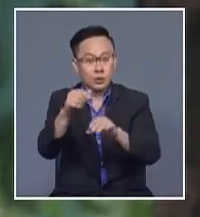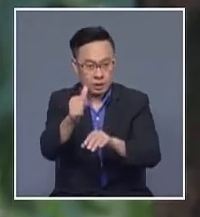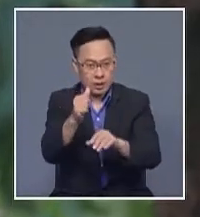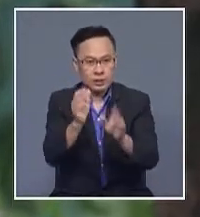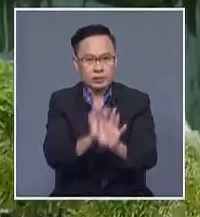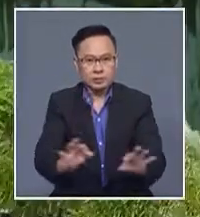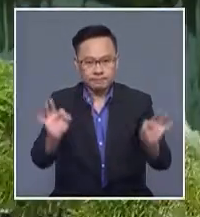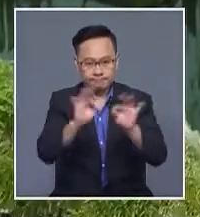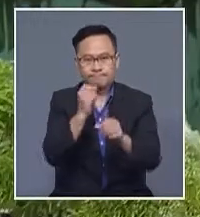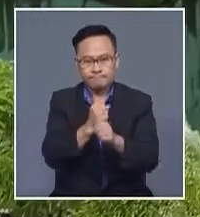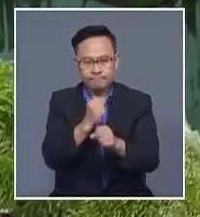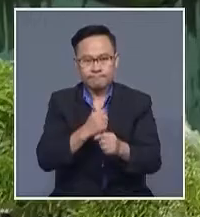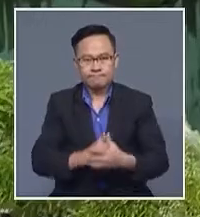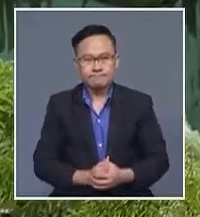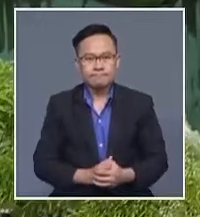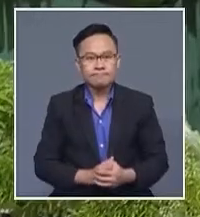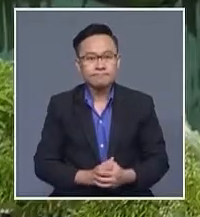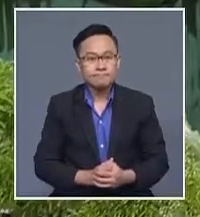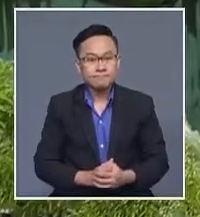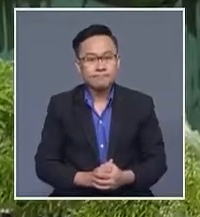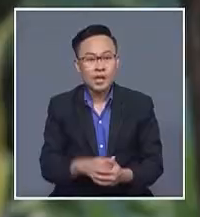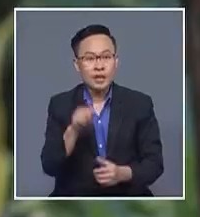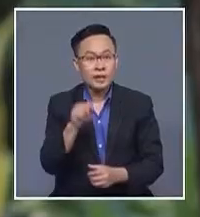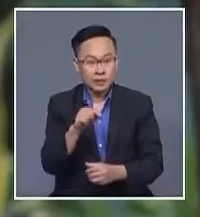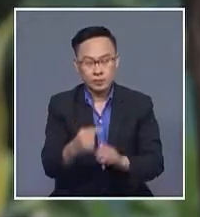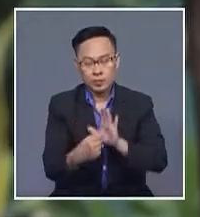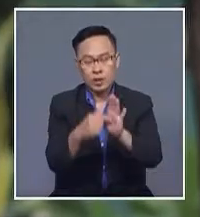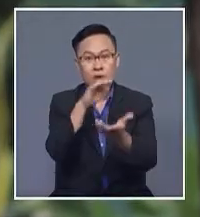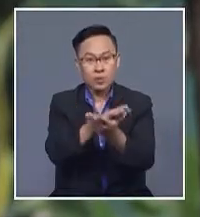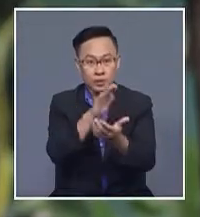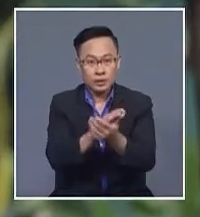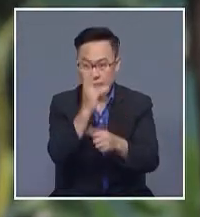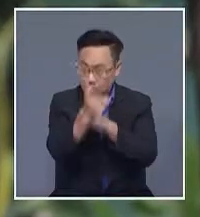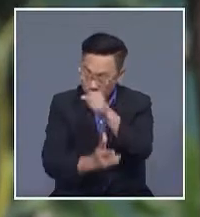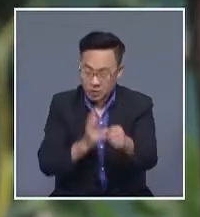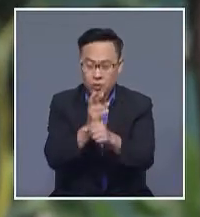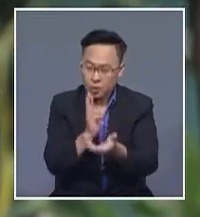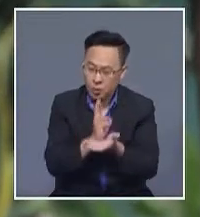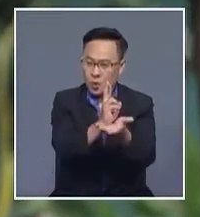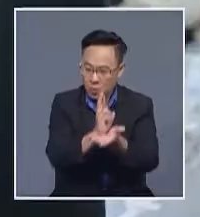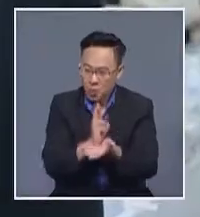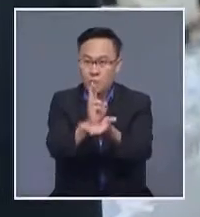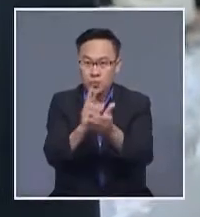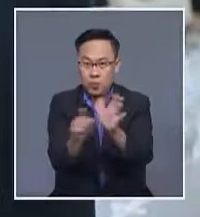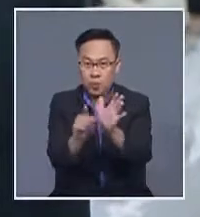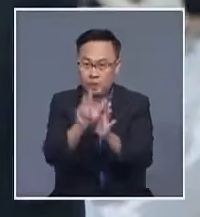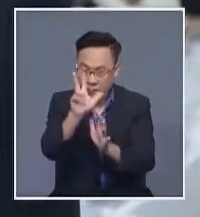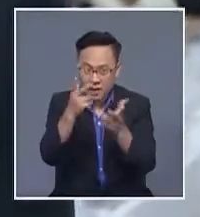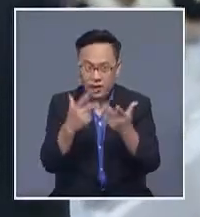ความตระหนักถึงความปลอดภัยครับโรงเรียนนี้ถือว่าเป็นโรงเรียนต้นแบบครับรับรองมา3ปีแล้วครับก็ขอชื่นชมท่านผู้อำนวยการม